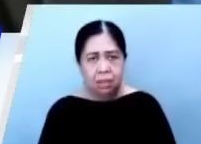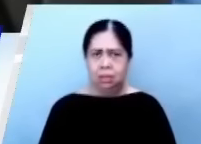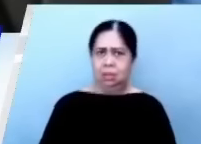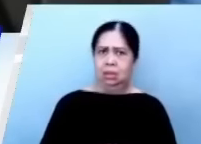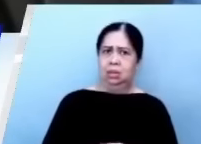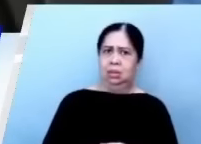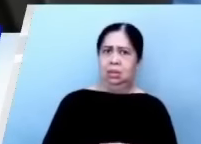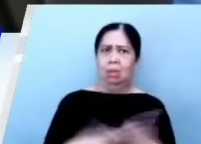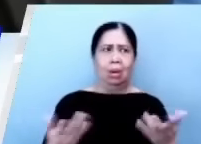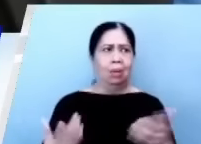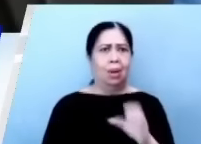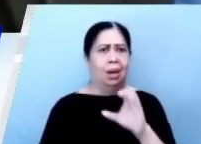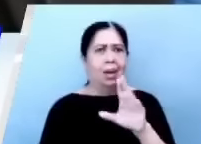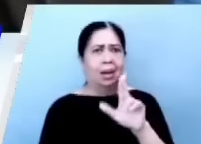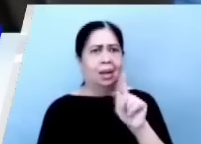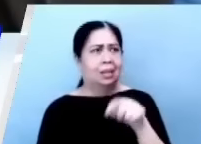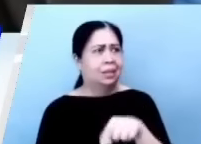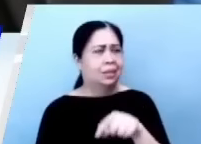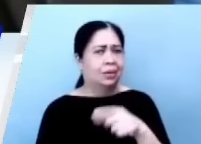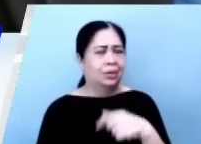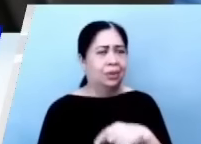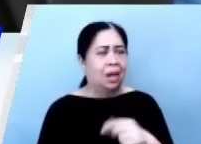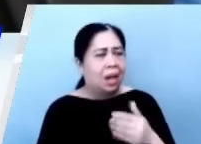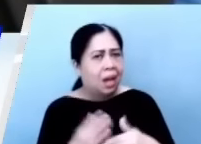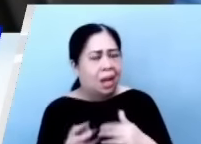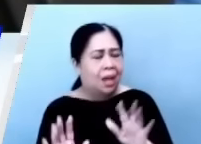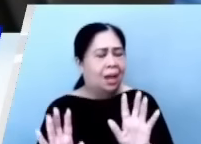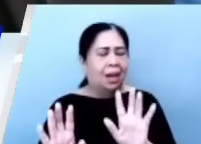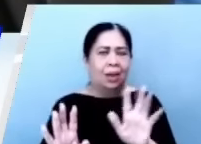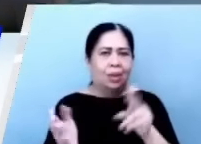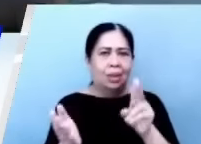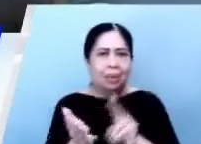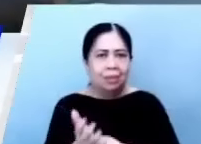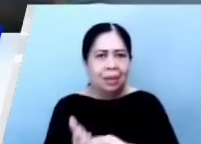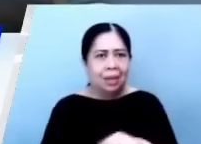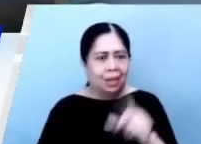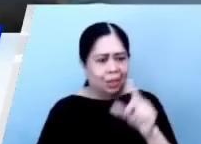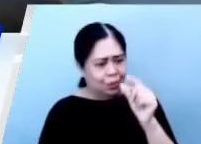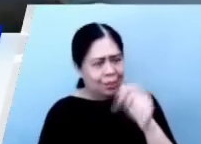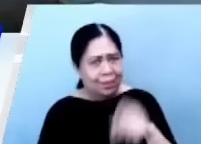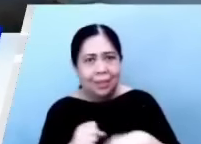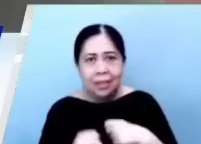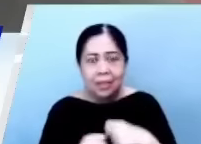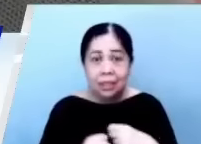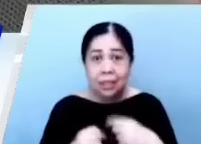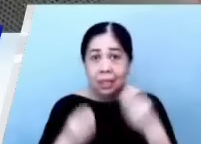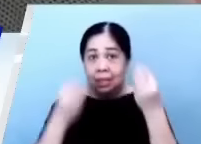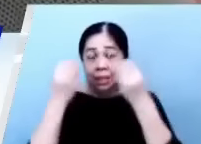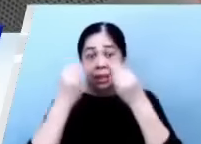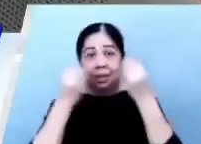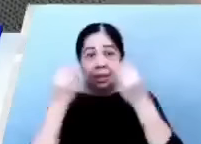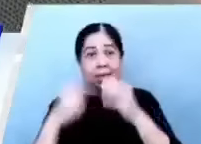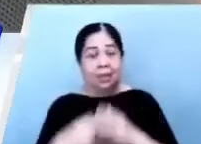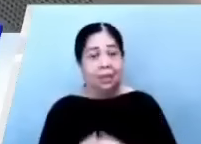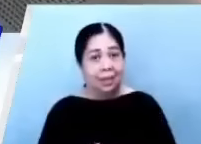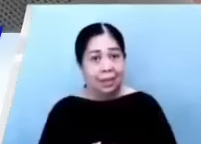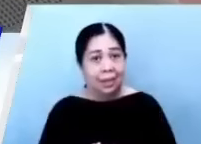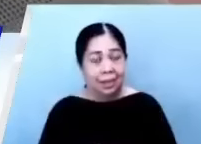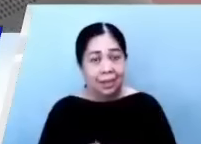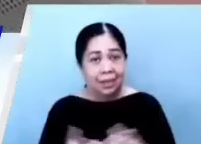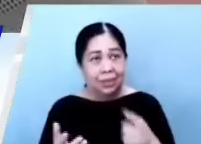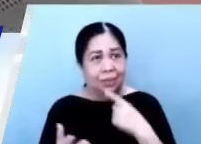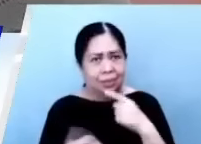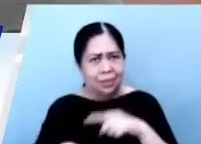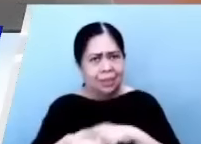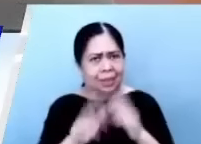Multo na to. The process is, Madam Chair, we submit... 20 anyos na. Naguguluhan lang ako, Atty. Abisada, dun sa timeline nyo